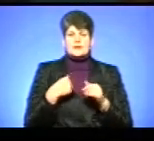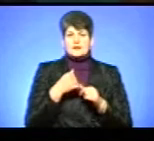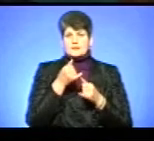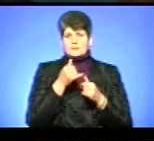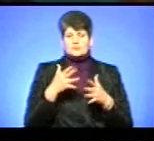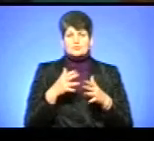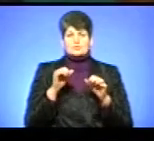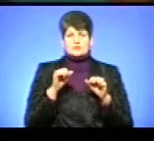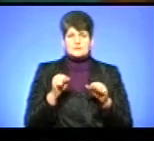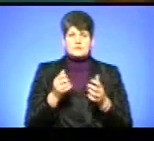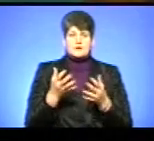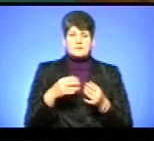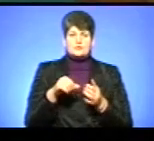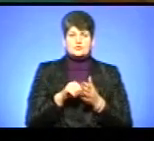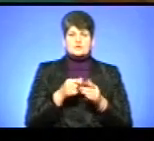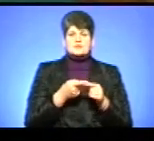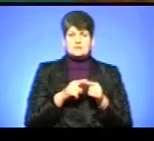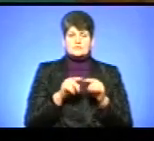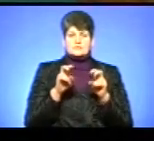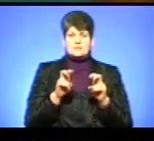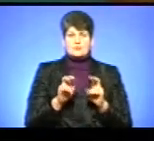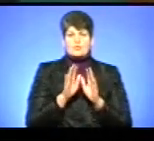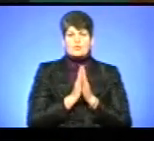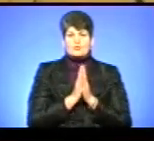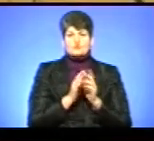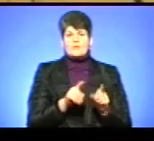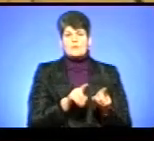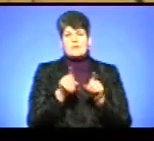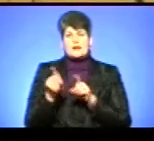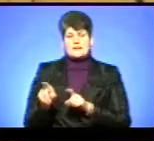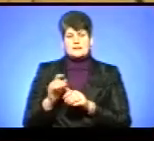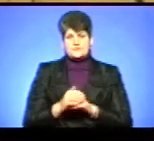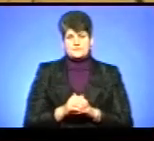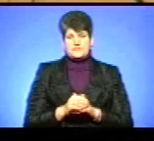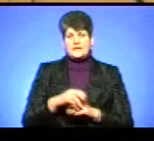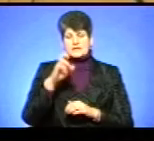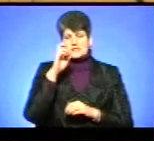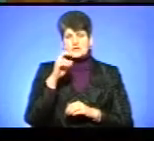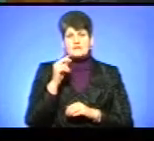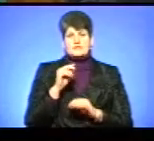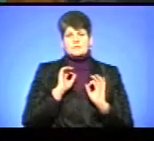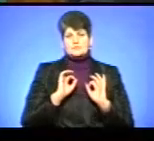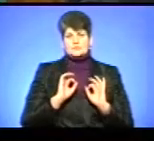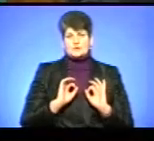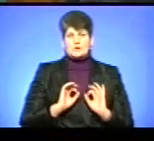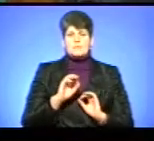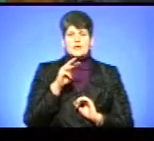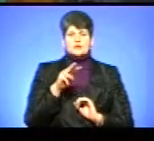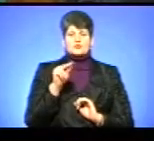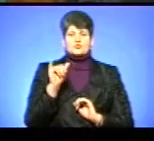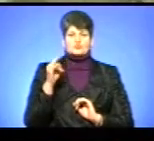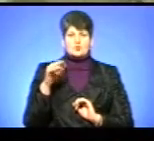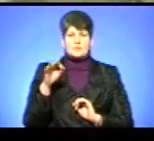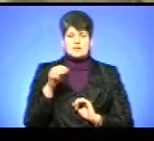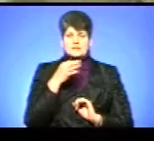змоги прийняти участь у цьому засіданні даній справі, тому прошу його відкласти. Державний обвинувач у справі прокурор Марина Чудопалова